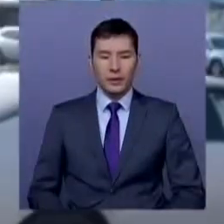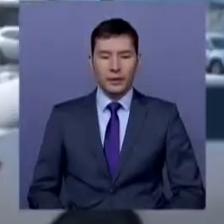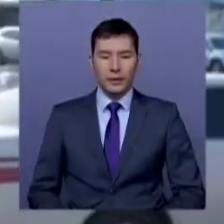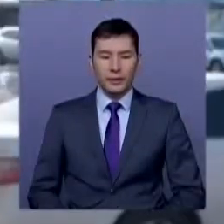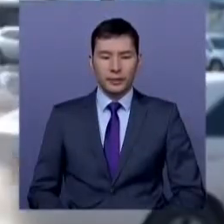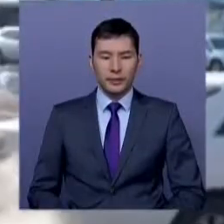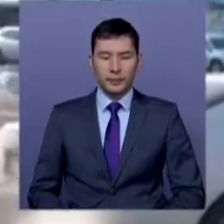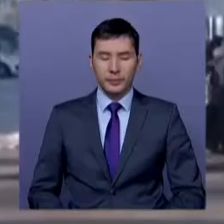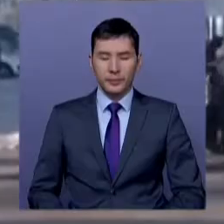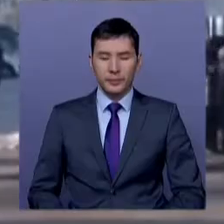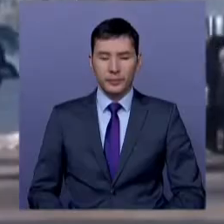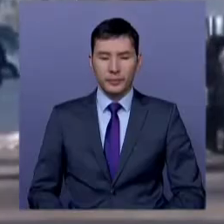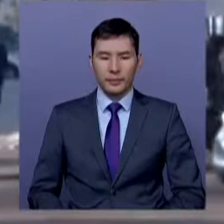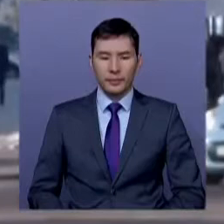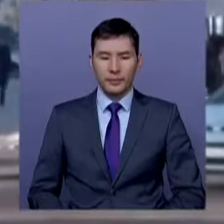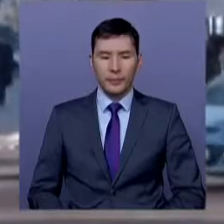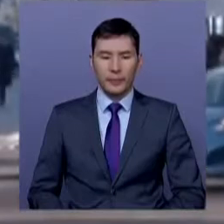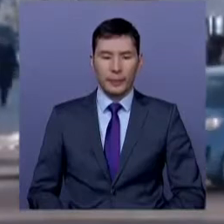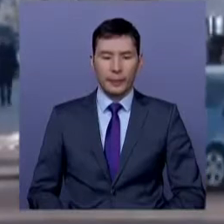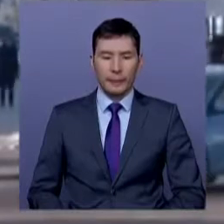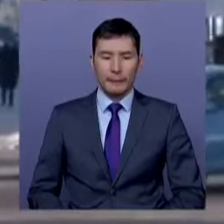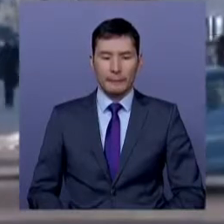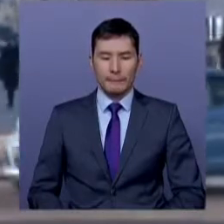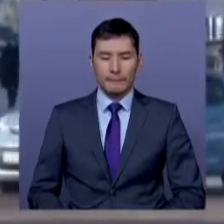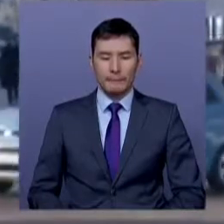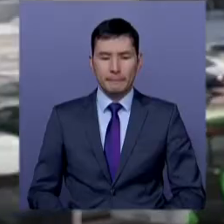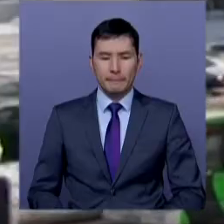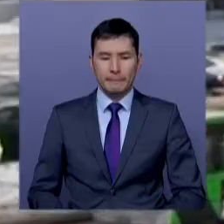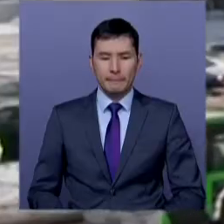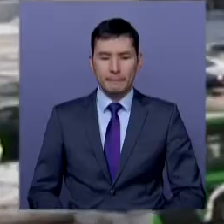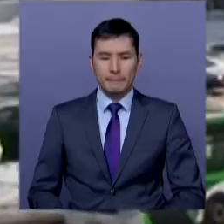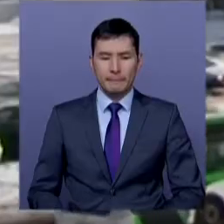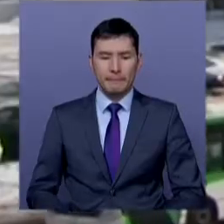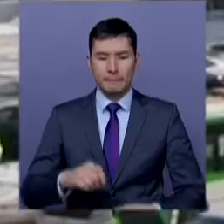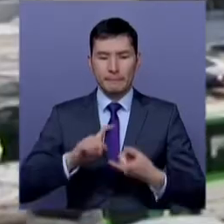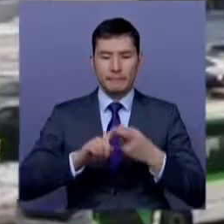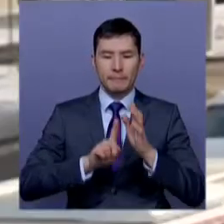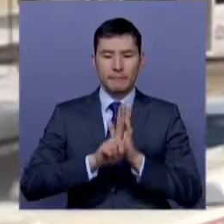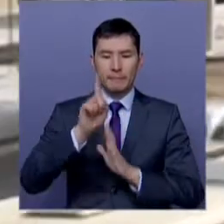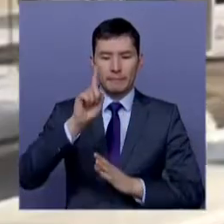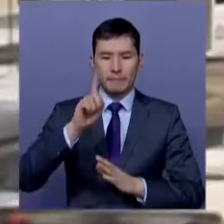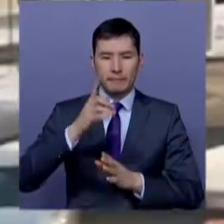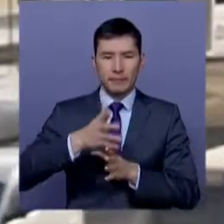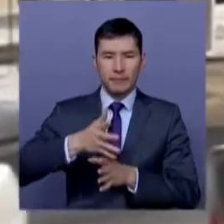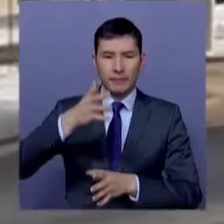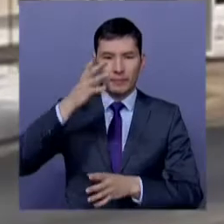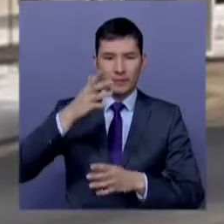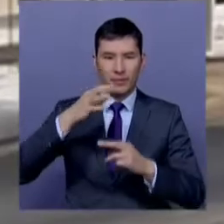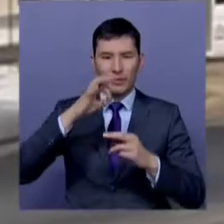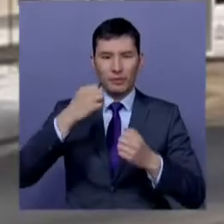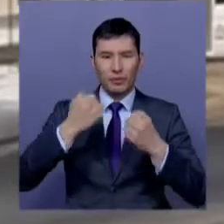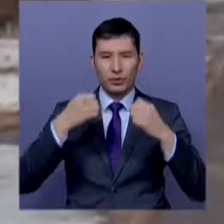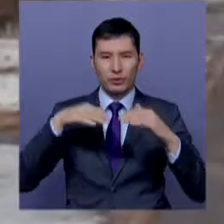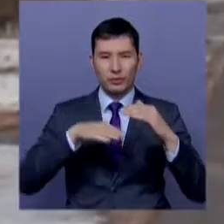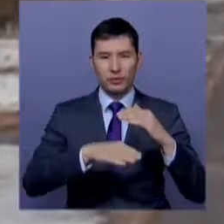елімізде газбен жүретін көліктерге сауда орындары мен тұрғын үйлердің паркингтеріне кіруге рұқсат берілмейді. Ал егер талапқа бағынбай,